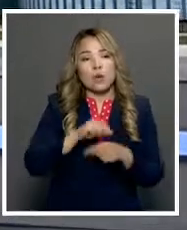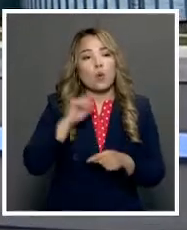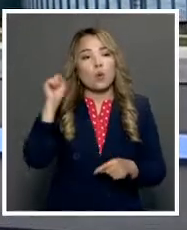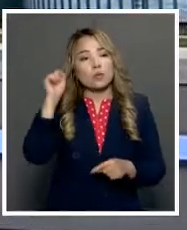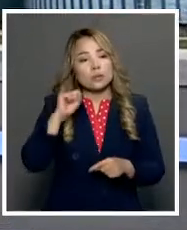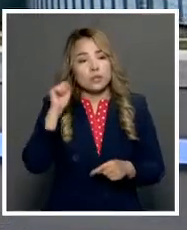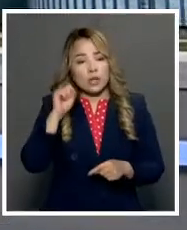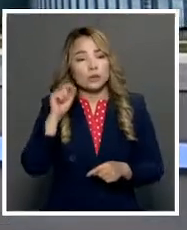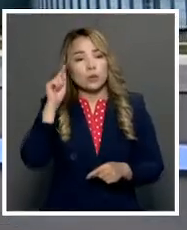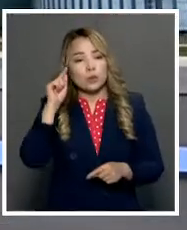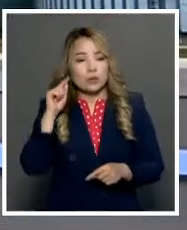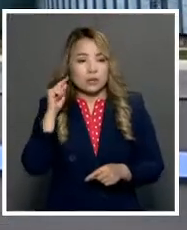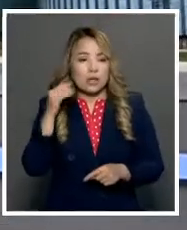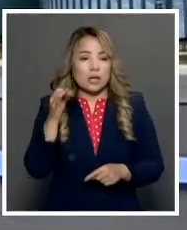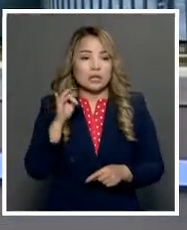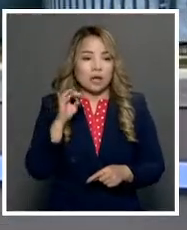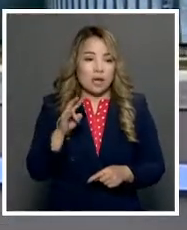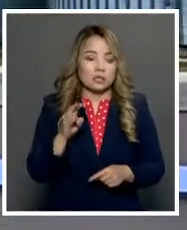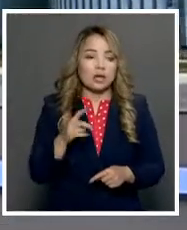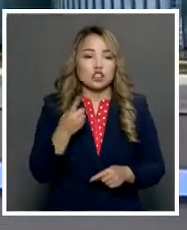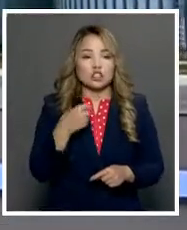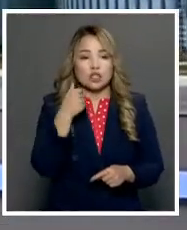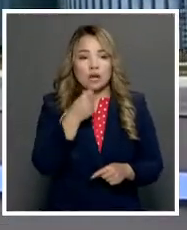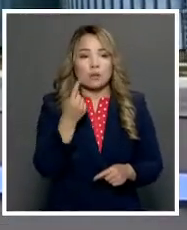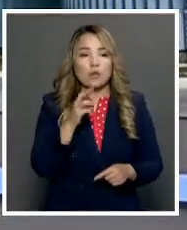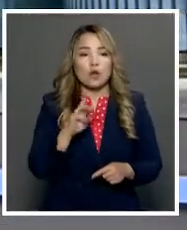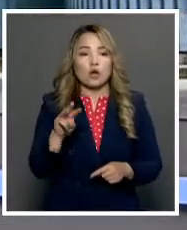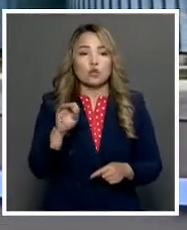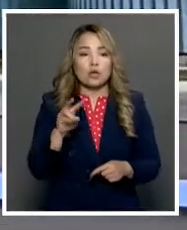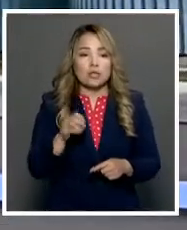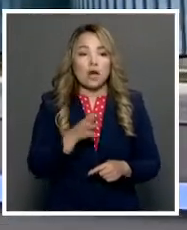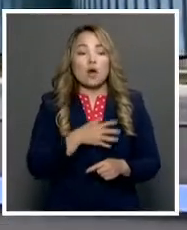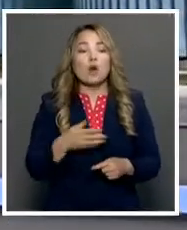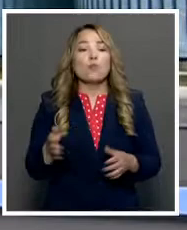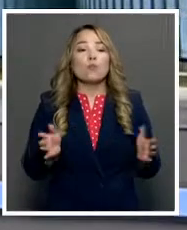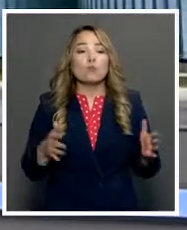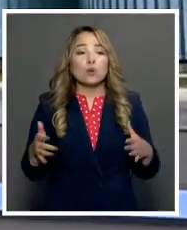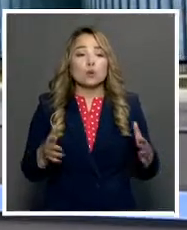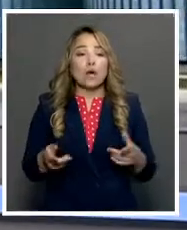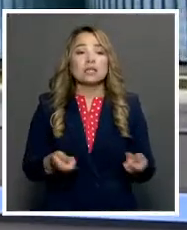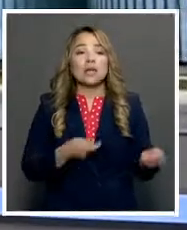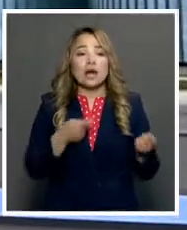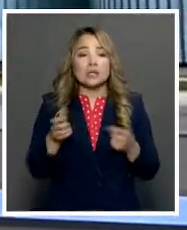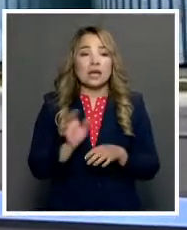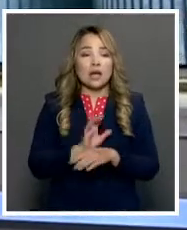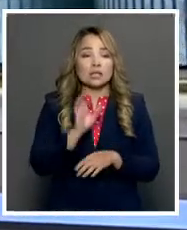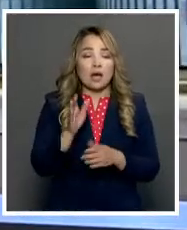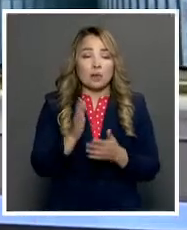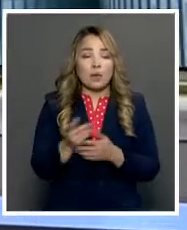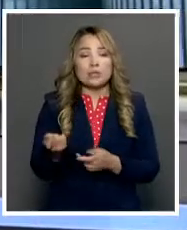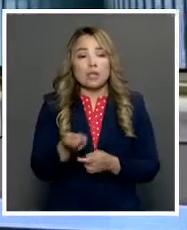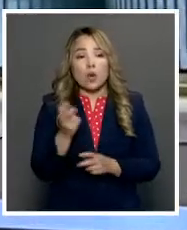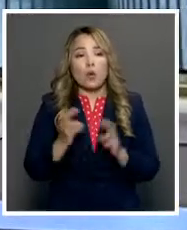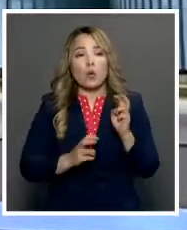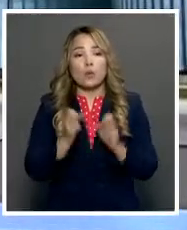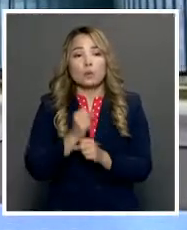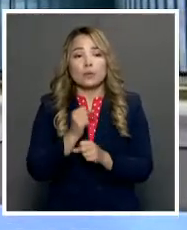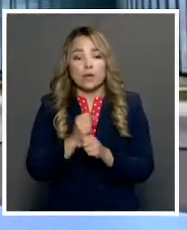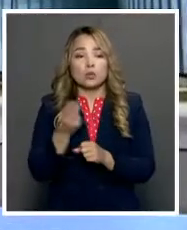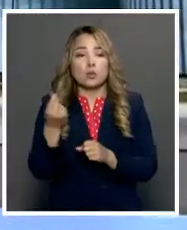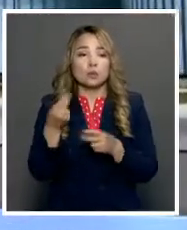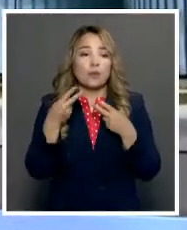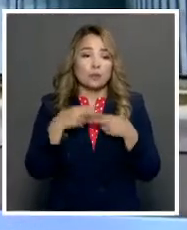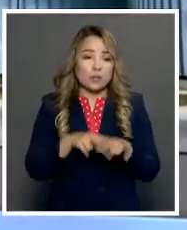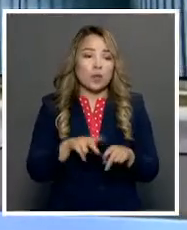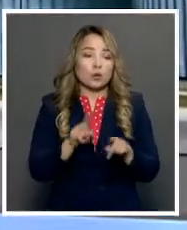Өзбекстан, Түркменстан және Иран елдеріне жылына 1 миллион тоннаға дейін ұн тасымалдап келді. Алайда елімізде бидай өнімдеріне берілетін